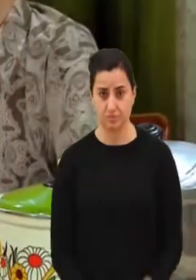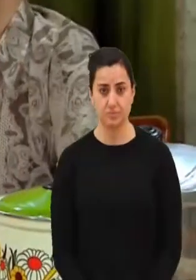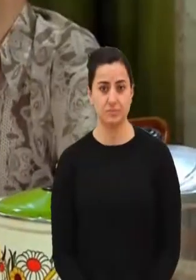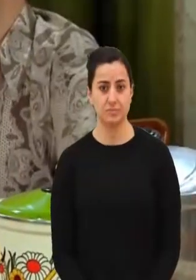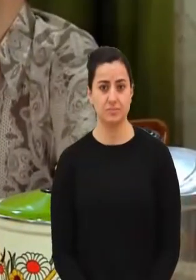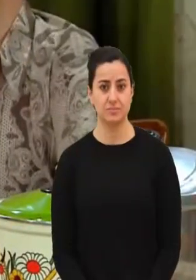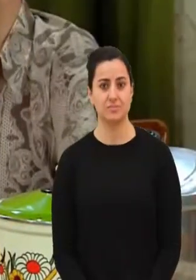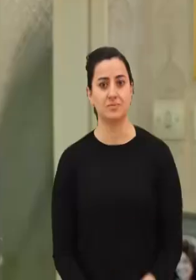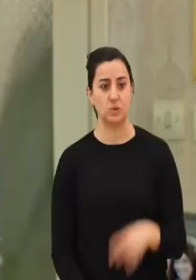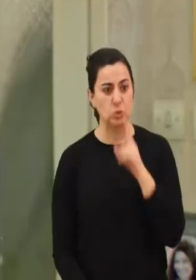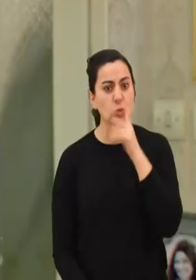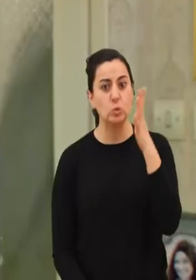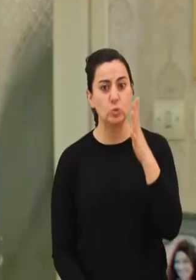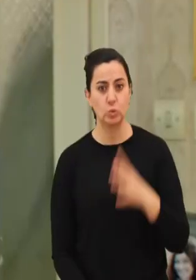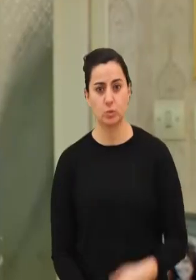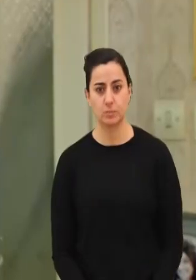Seni gebertim.